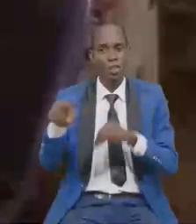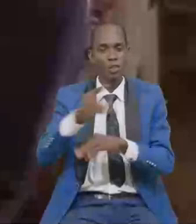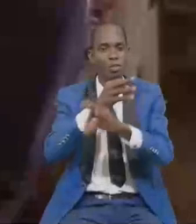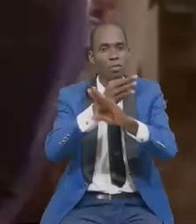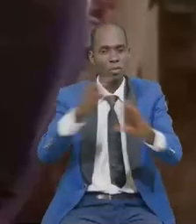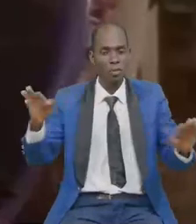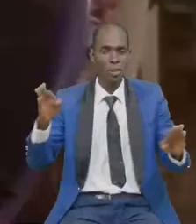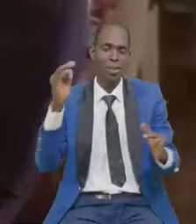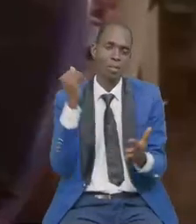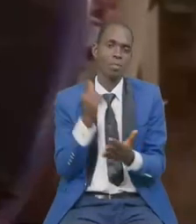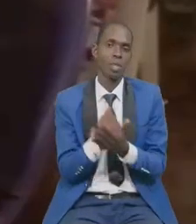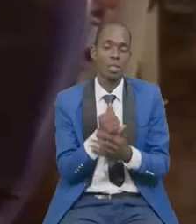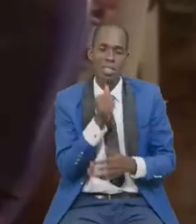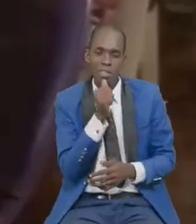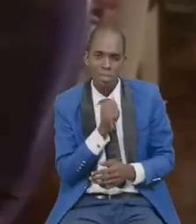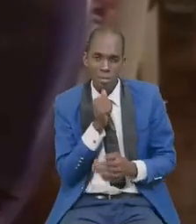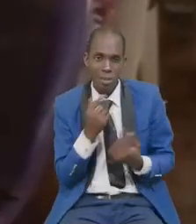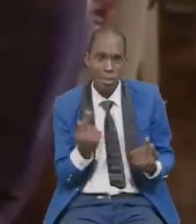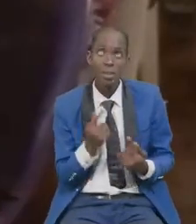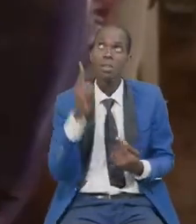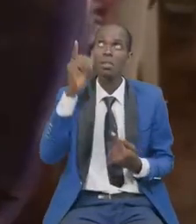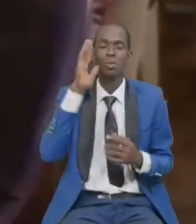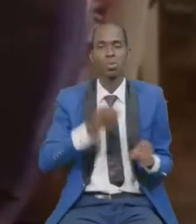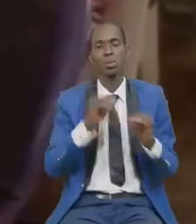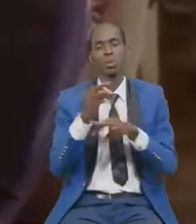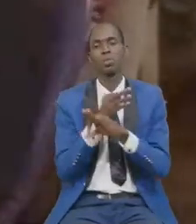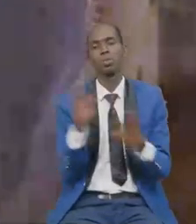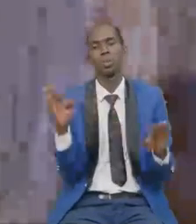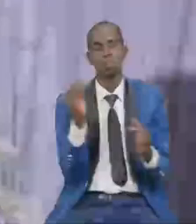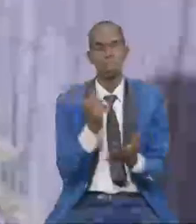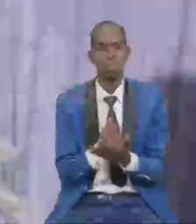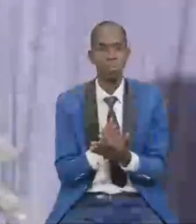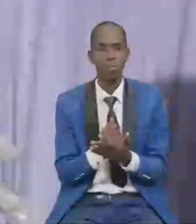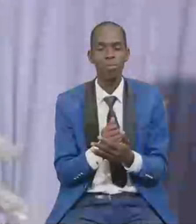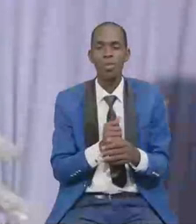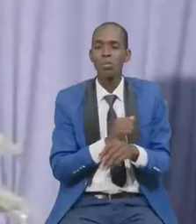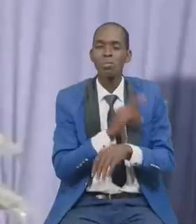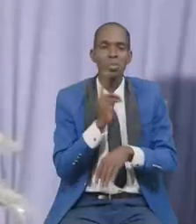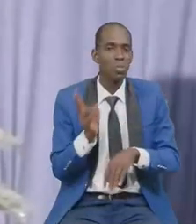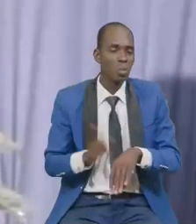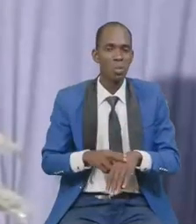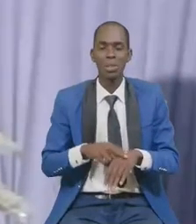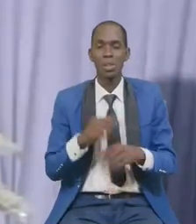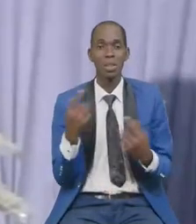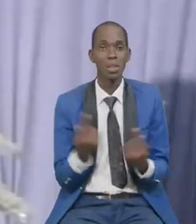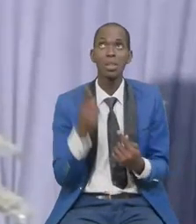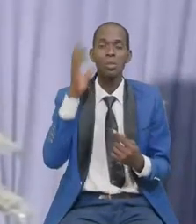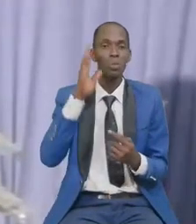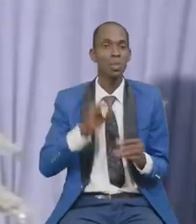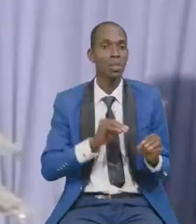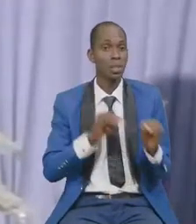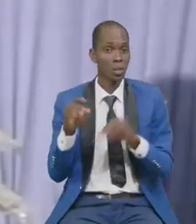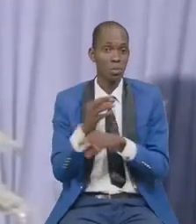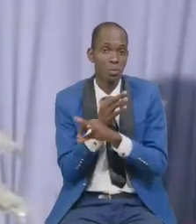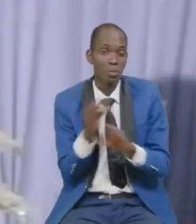Les péchés secrets, il va t'affranchir. Les péchés habituels, il va t'affranchir. Les péchés